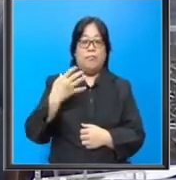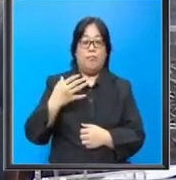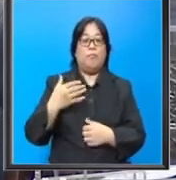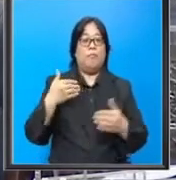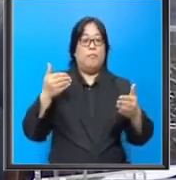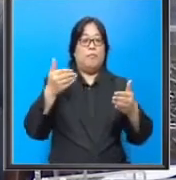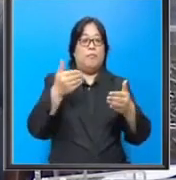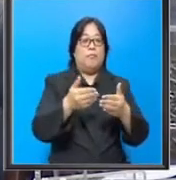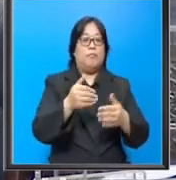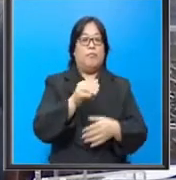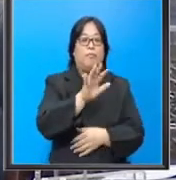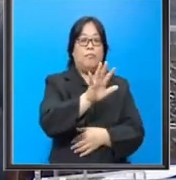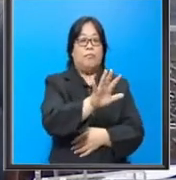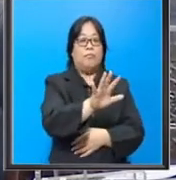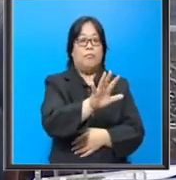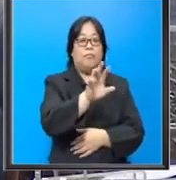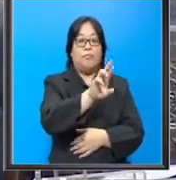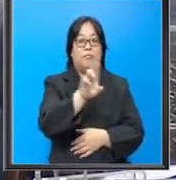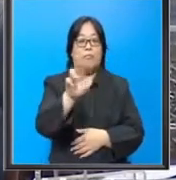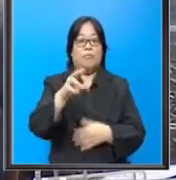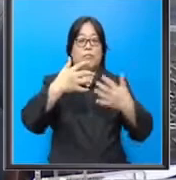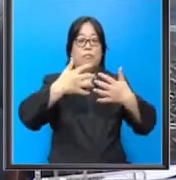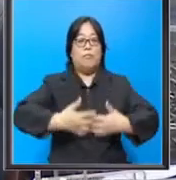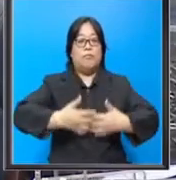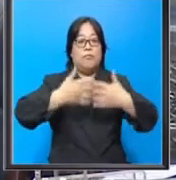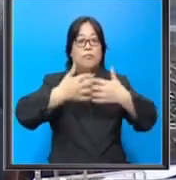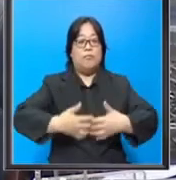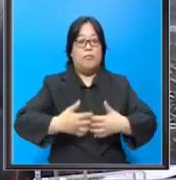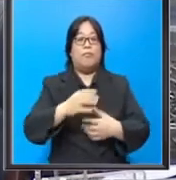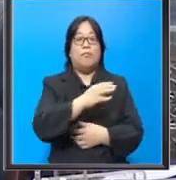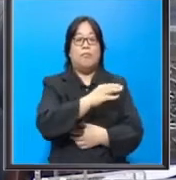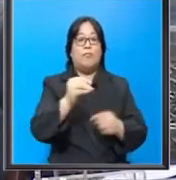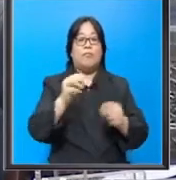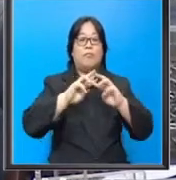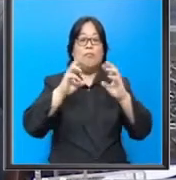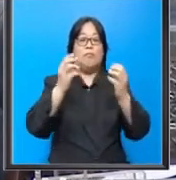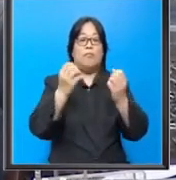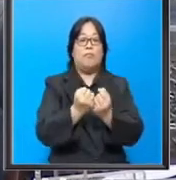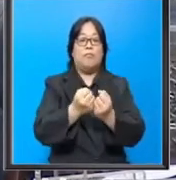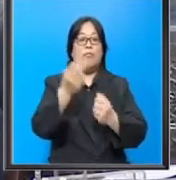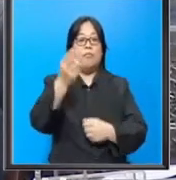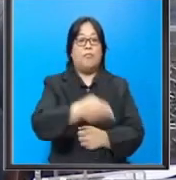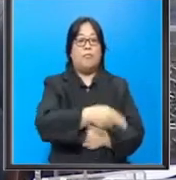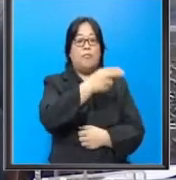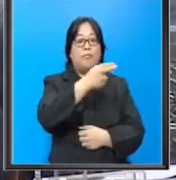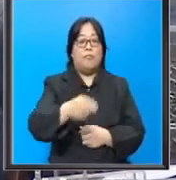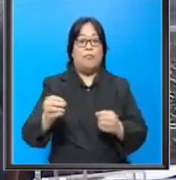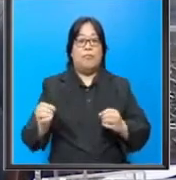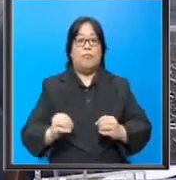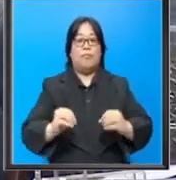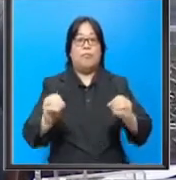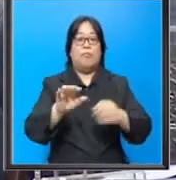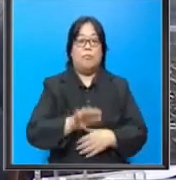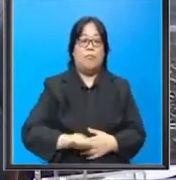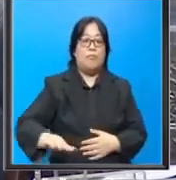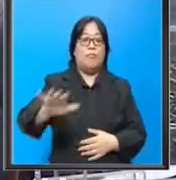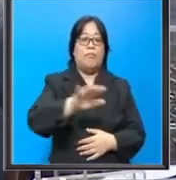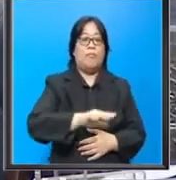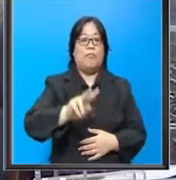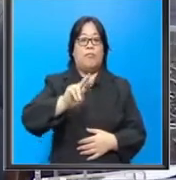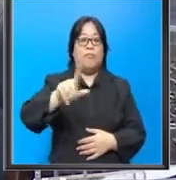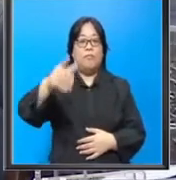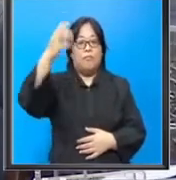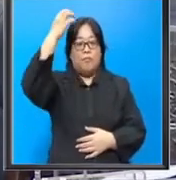hampir 5000 kilang Hai dan bengkel-bengkel haram beroperasi di sekitar lembah